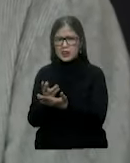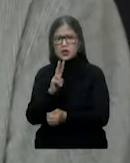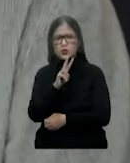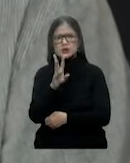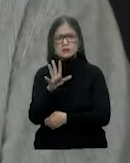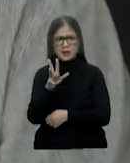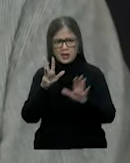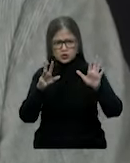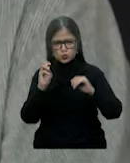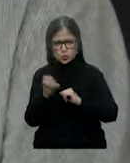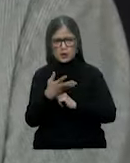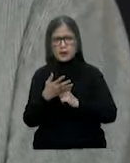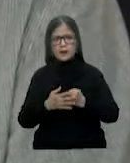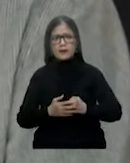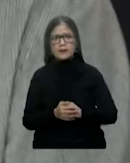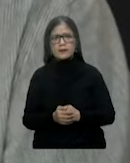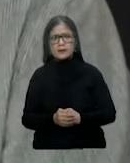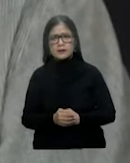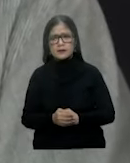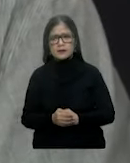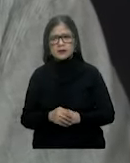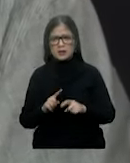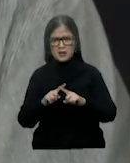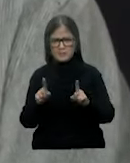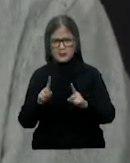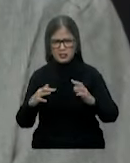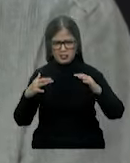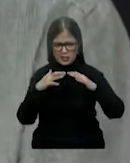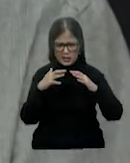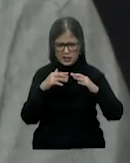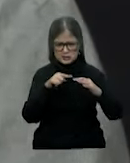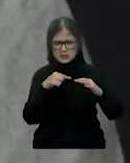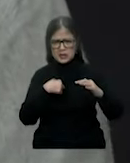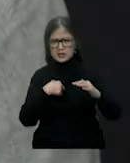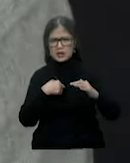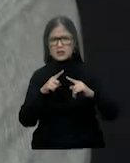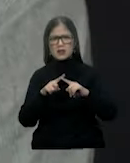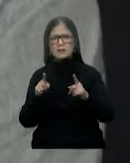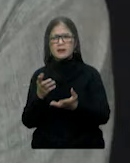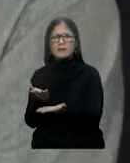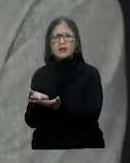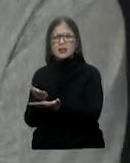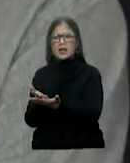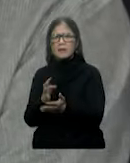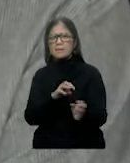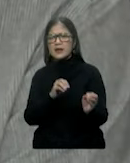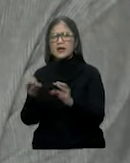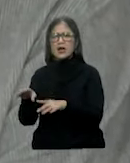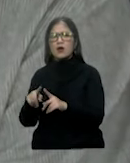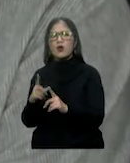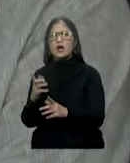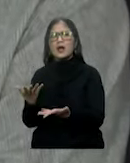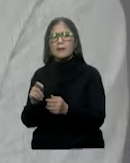itu ditancapkan di tanah saya, sementara saya mau dipindahkan kok saya yang